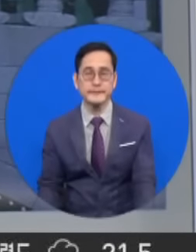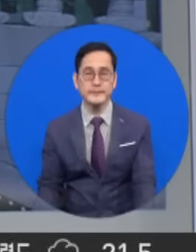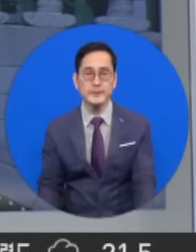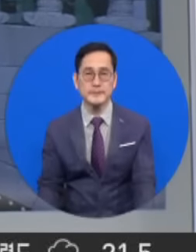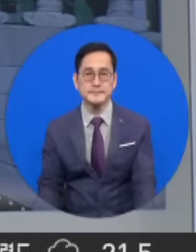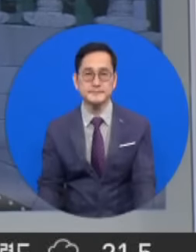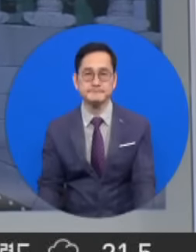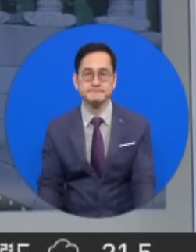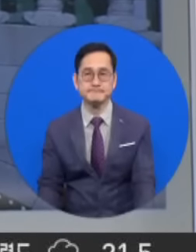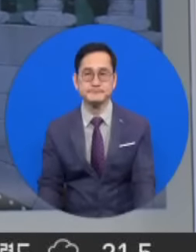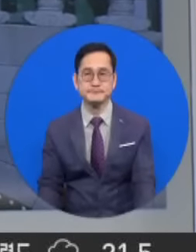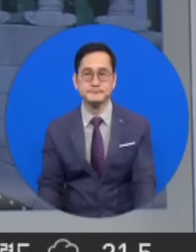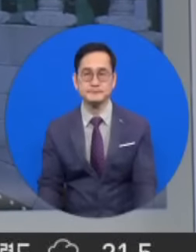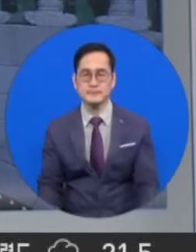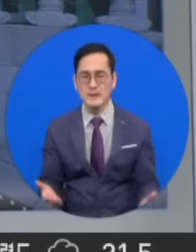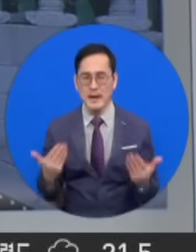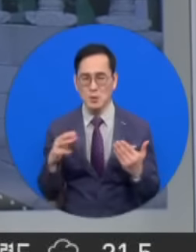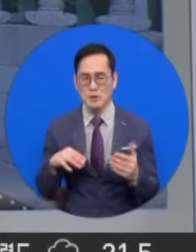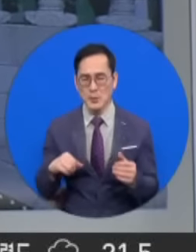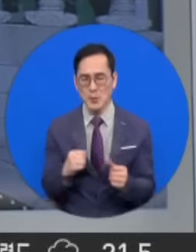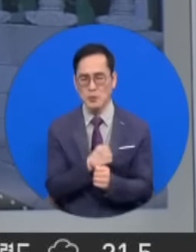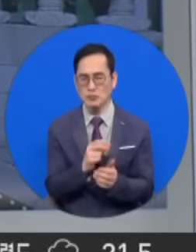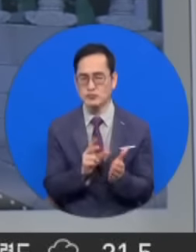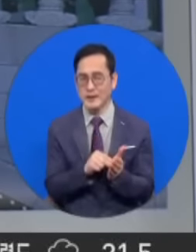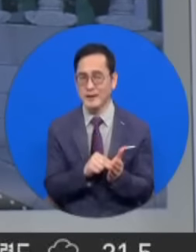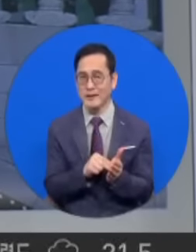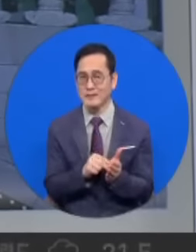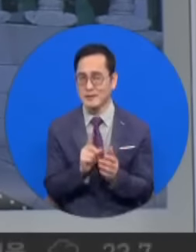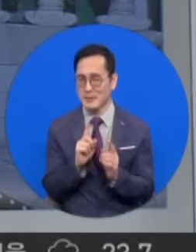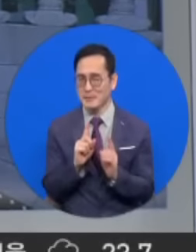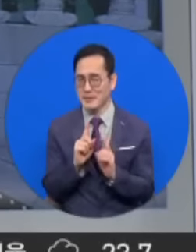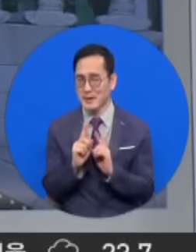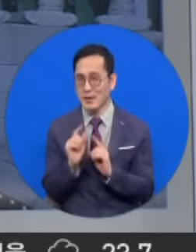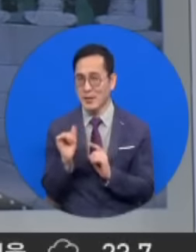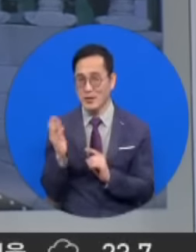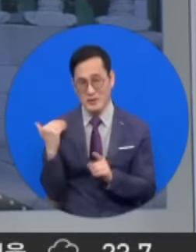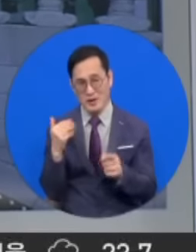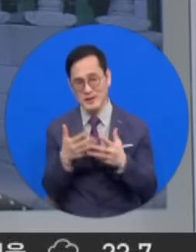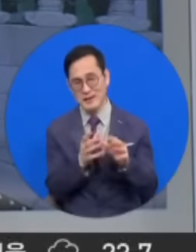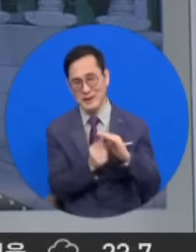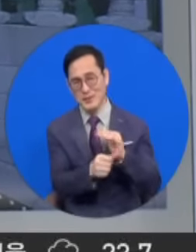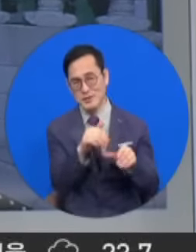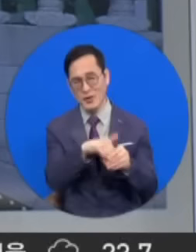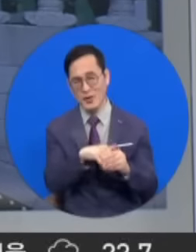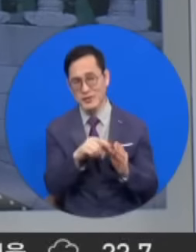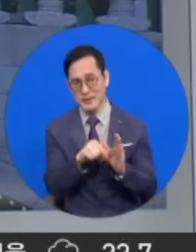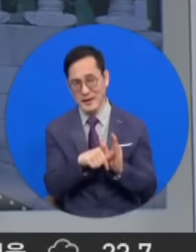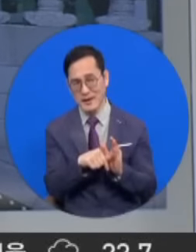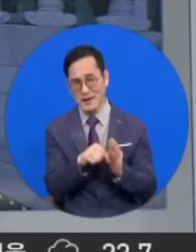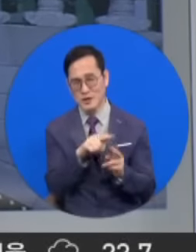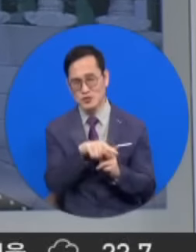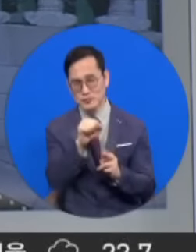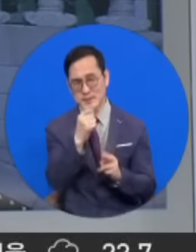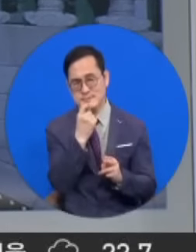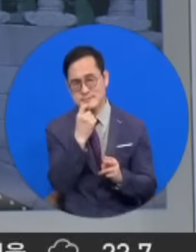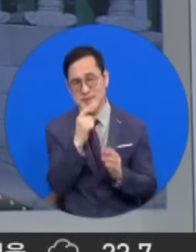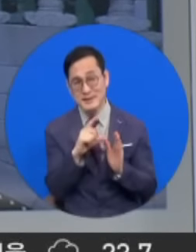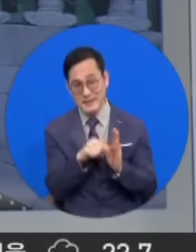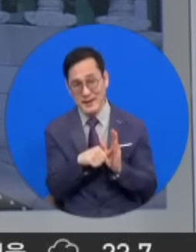있다. 학폭 논란입니다. 한동훈 후보가 일단 재밌는 표현을 했어요. 나경원 후보가 지난 전당대회 때 전당대회 출마를 강행하려